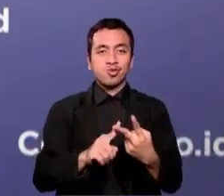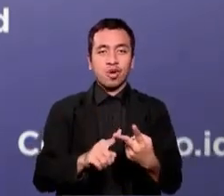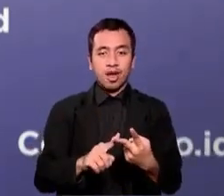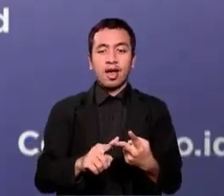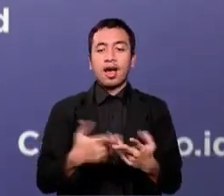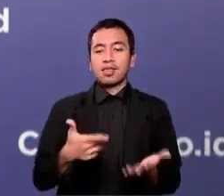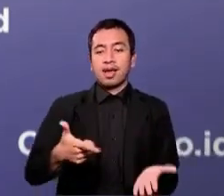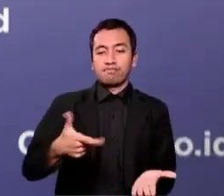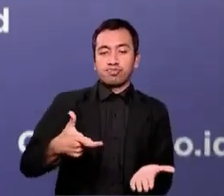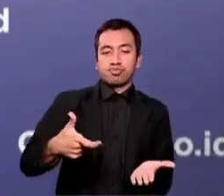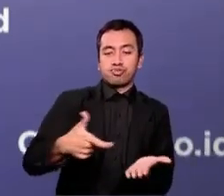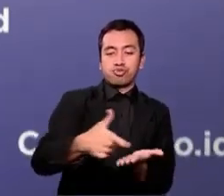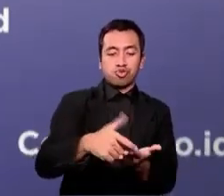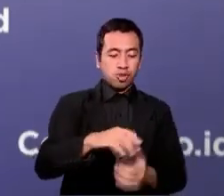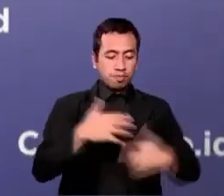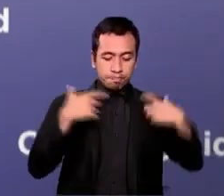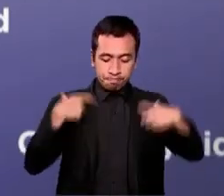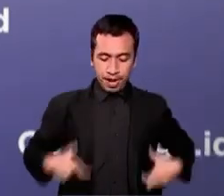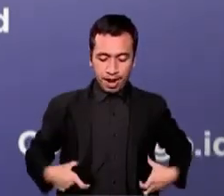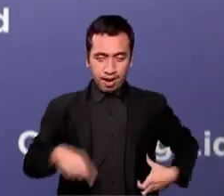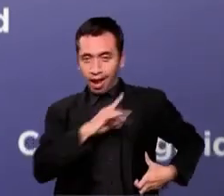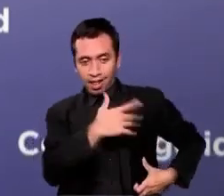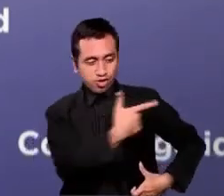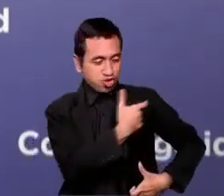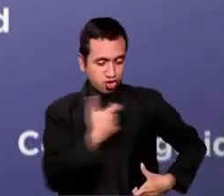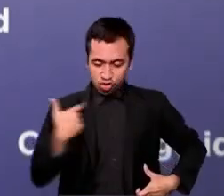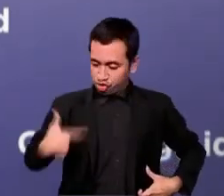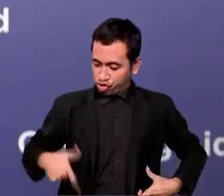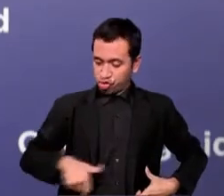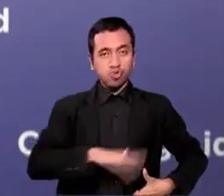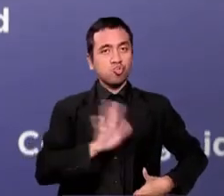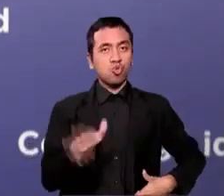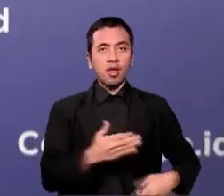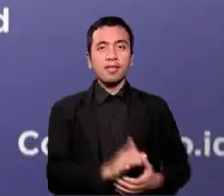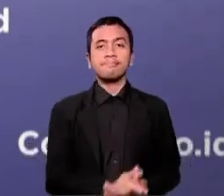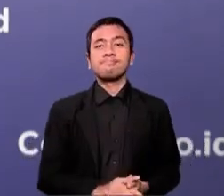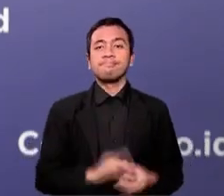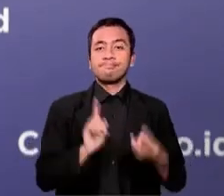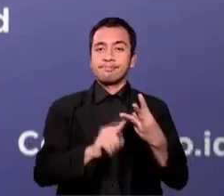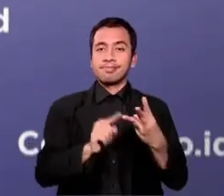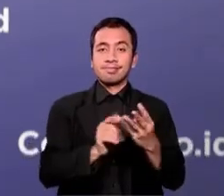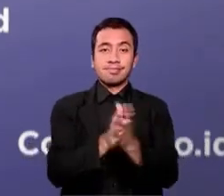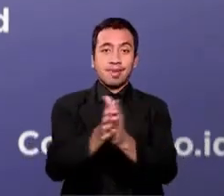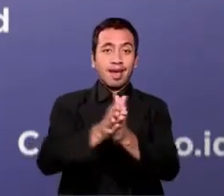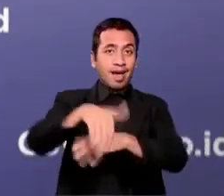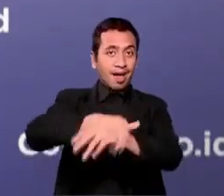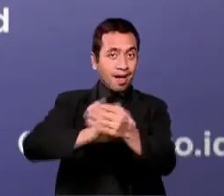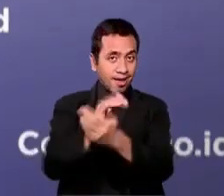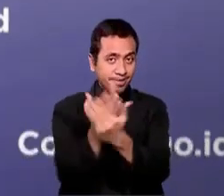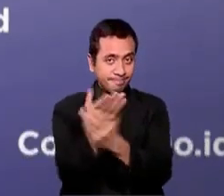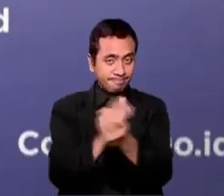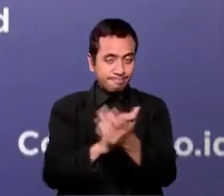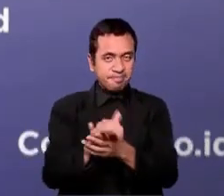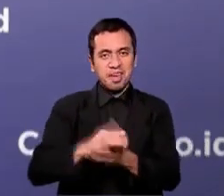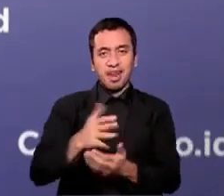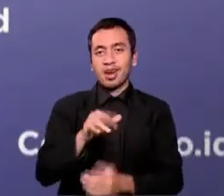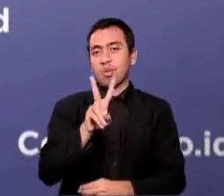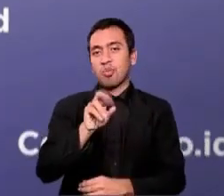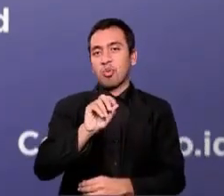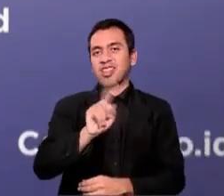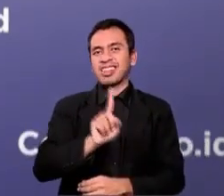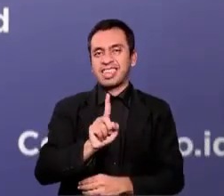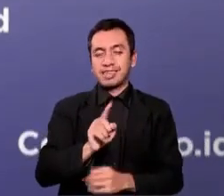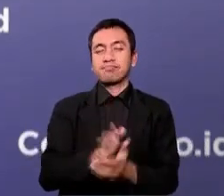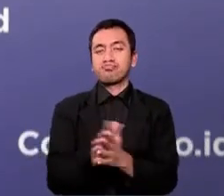pada alas kaki maupun pada barang bawaan yang dibawa pada saat bekerja cuci tangan menggunakan sabun dan air mengalir minimal